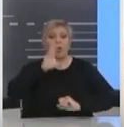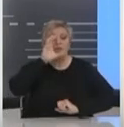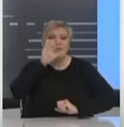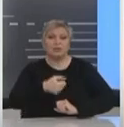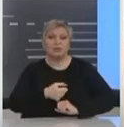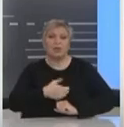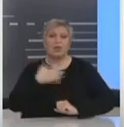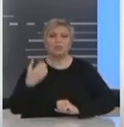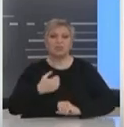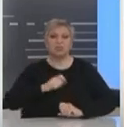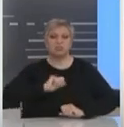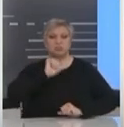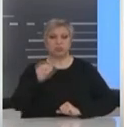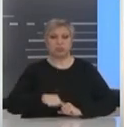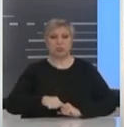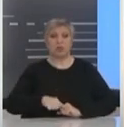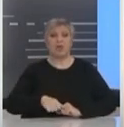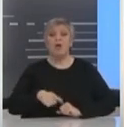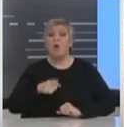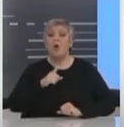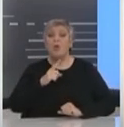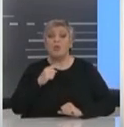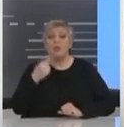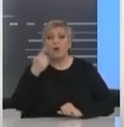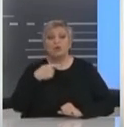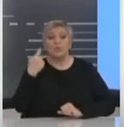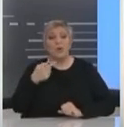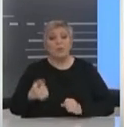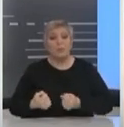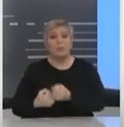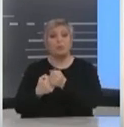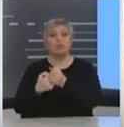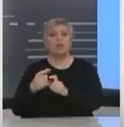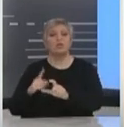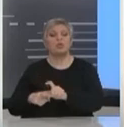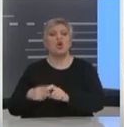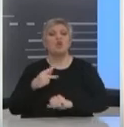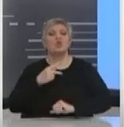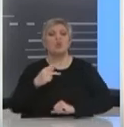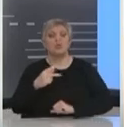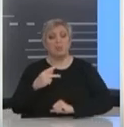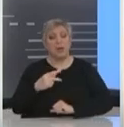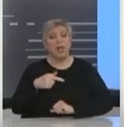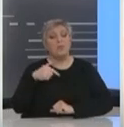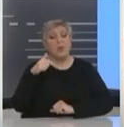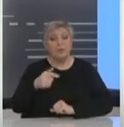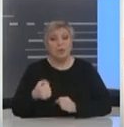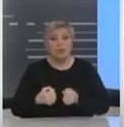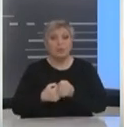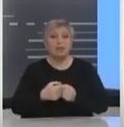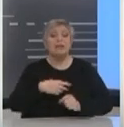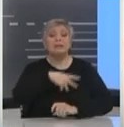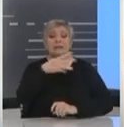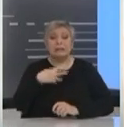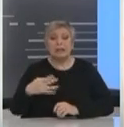σοβινισμού. Αυτά λέει ο Κορδάτος, ο δικός σας Κορδάτος, κύριοι του ΣΥΡΙΖΑ και του ΚΚΕ. Και